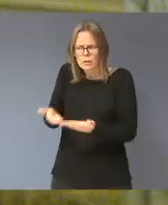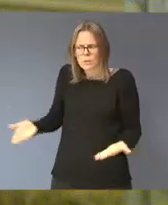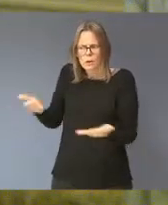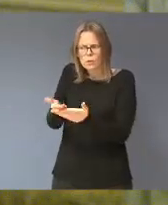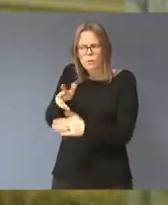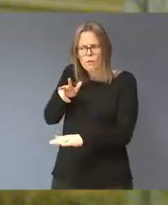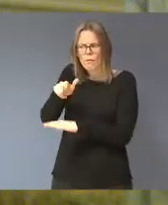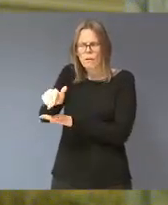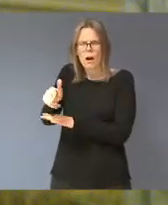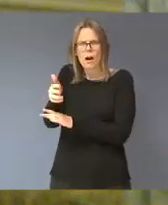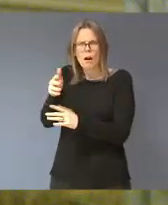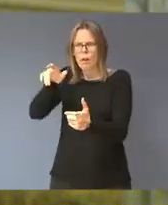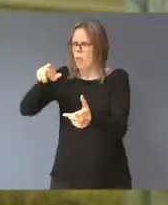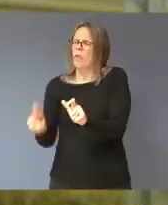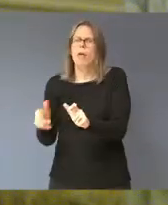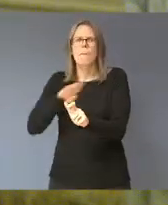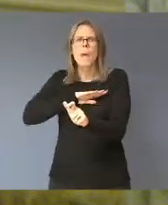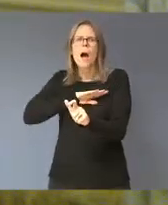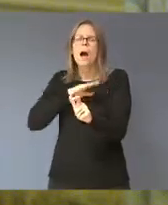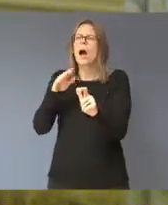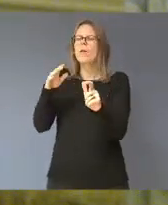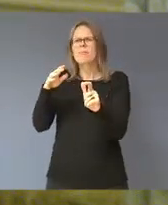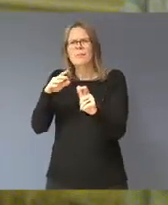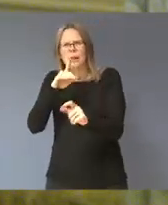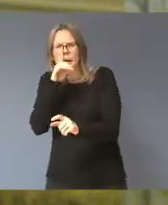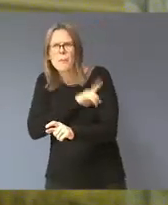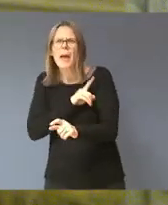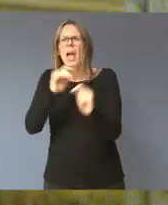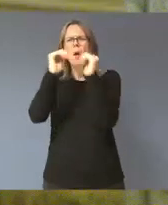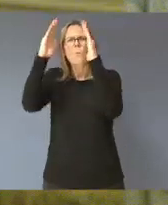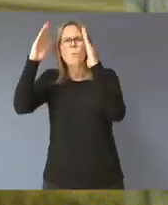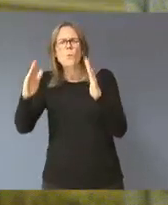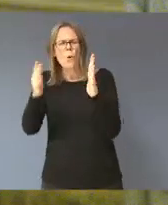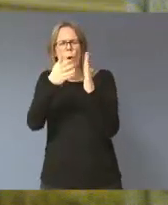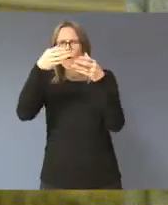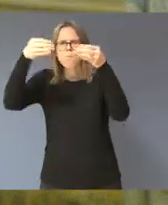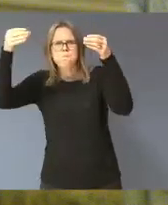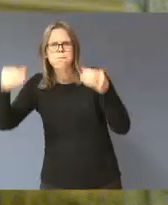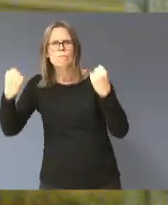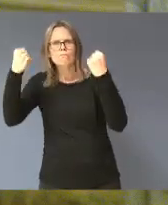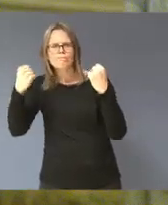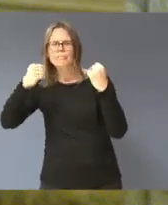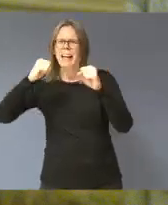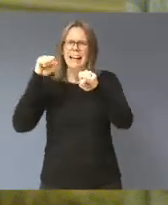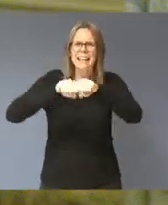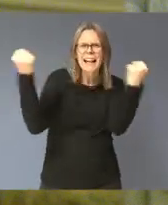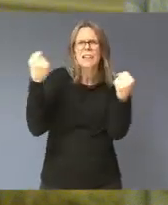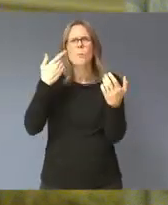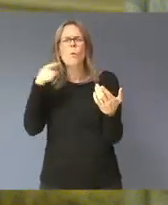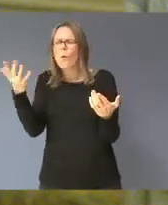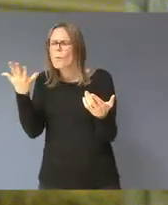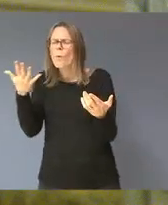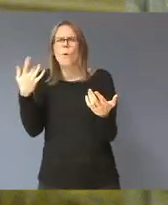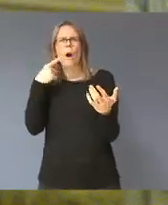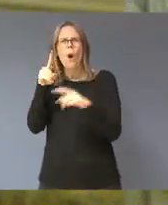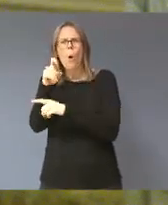vois des murs porteurs qui sont cassés pour faire passer des fils électriques et autres tuyaux d'eau, je suis particulièrement inquiet.